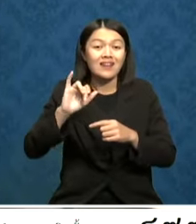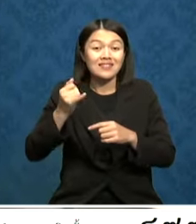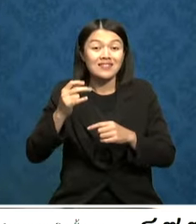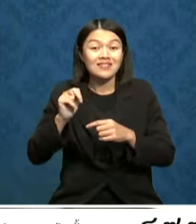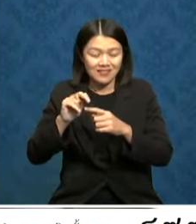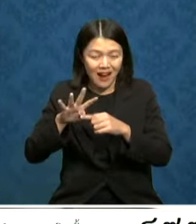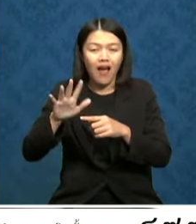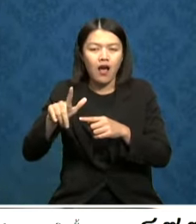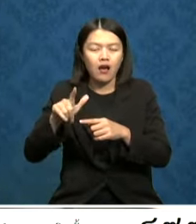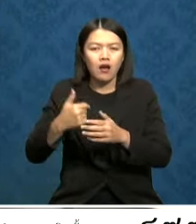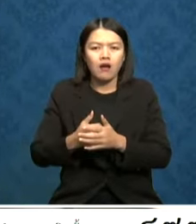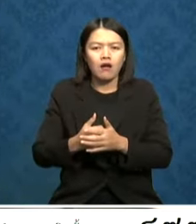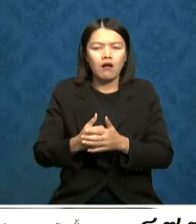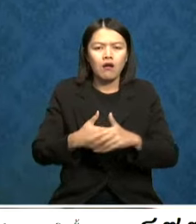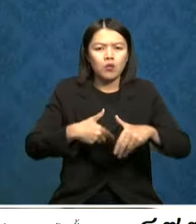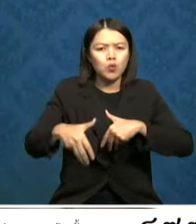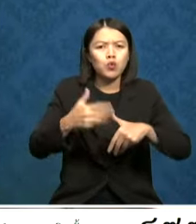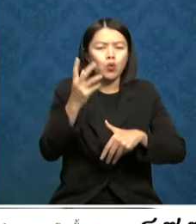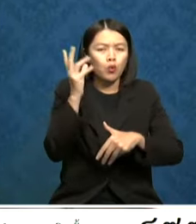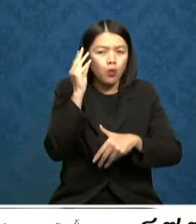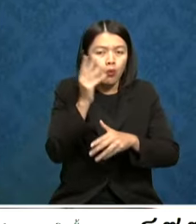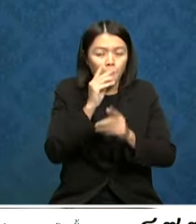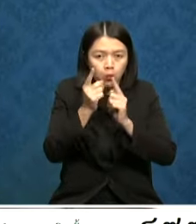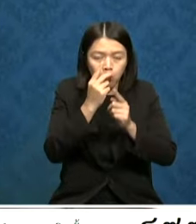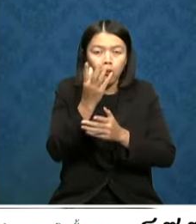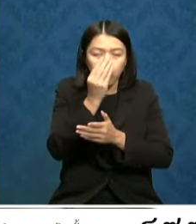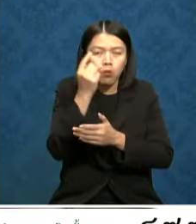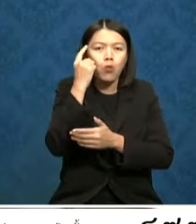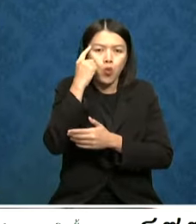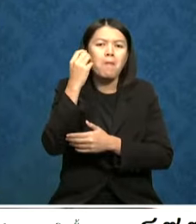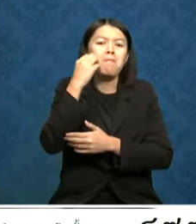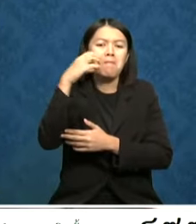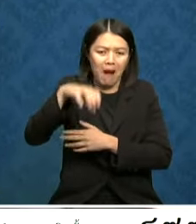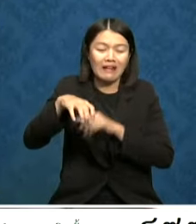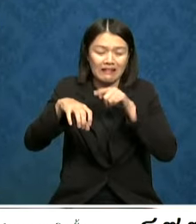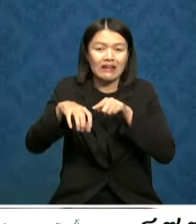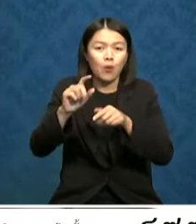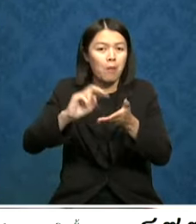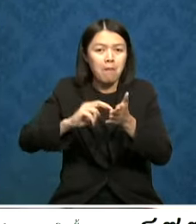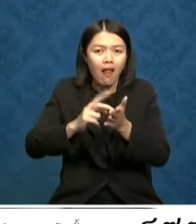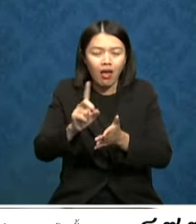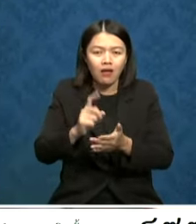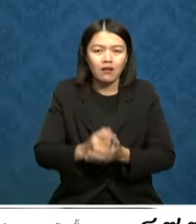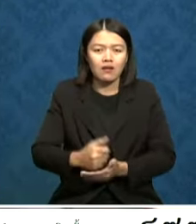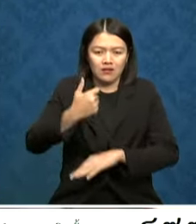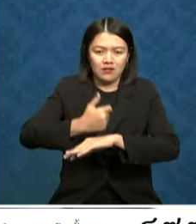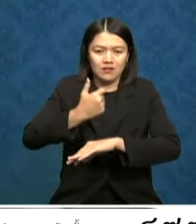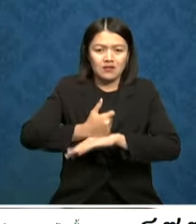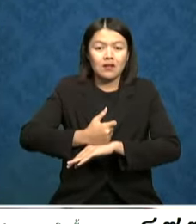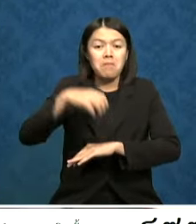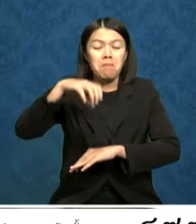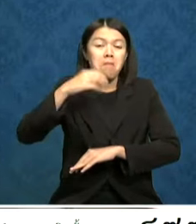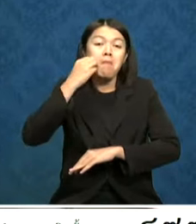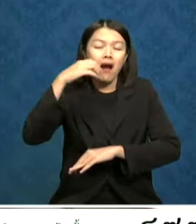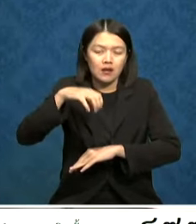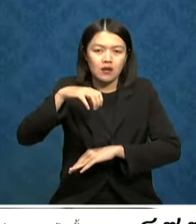าเพื่อนสมาชิก500คนพี่น้องประชาชนที่ติดตามการอภิปรายก็รู้ว่าบ้านการจนาพิเศษคืออะไรผู้อำนวยการบ้านการจนาพิ